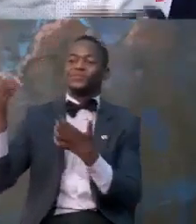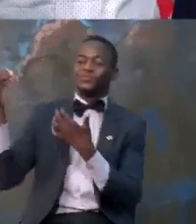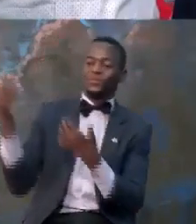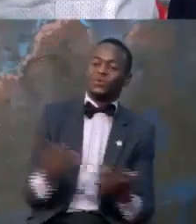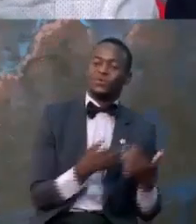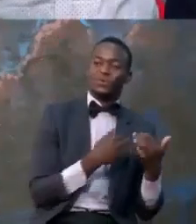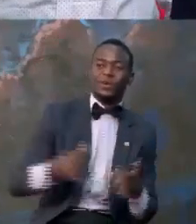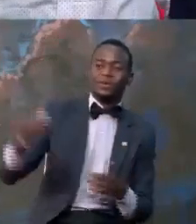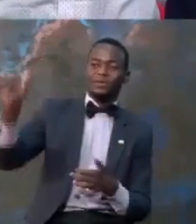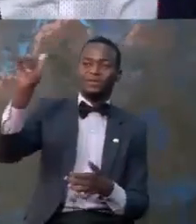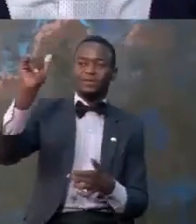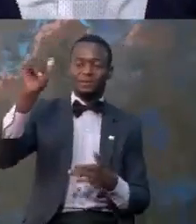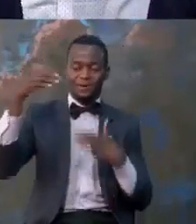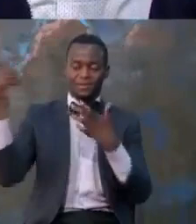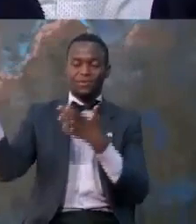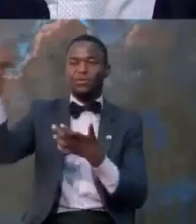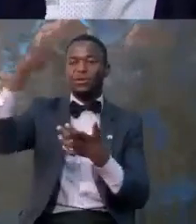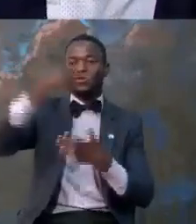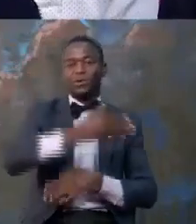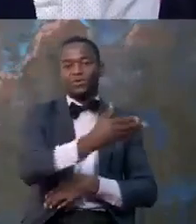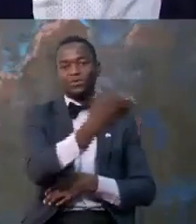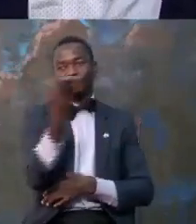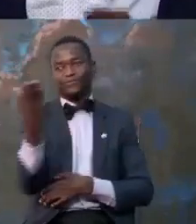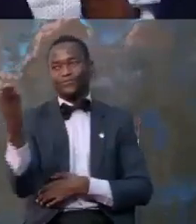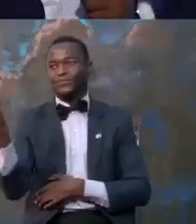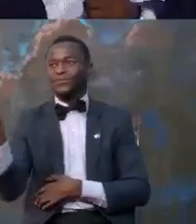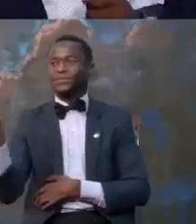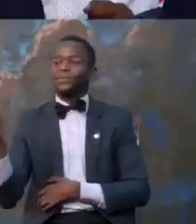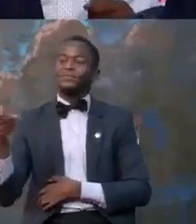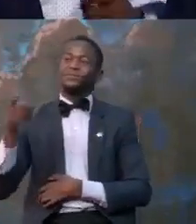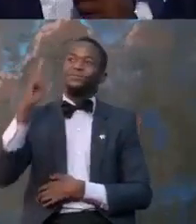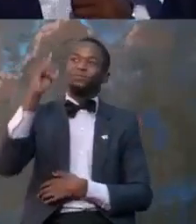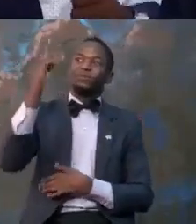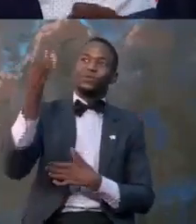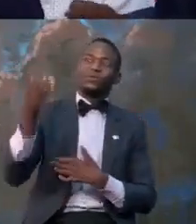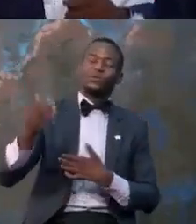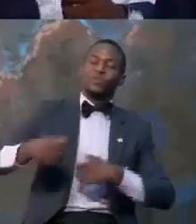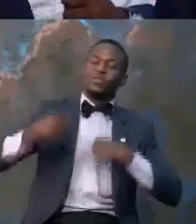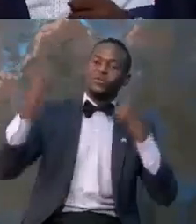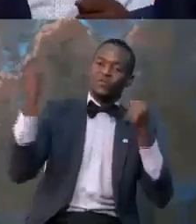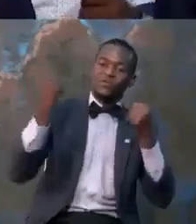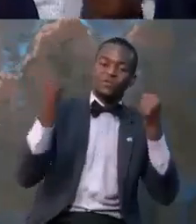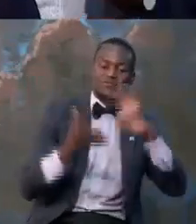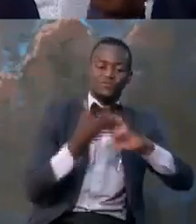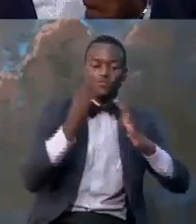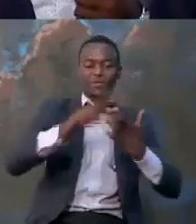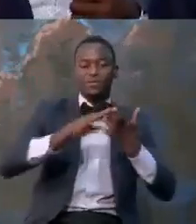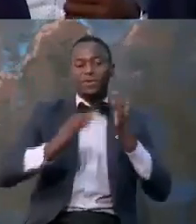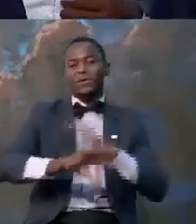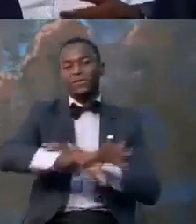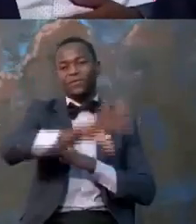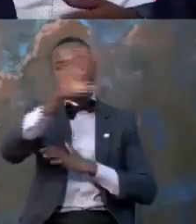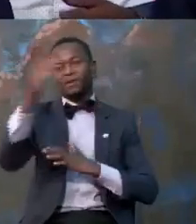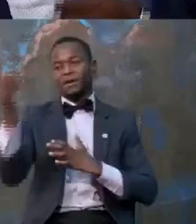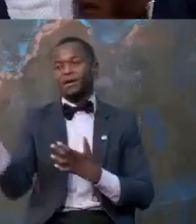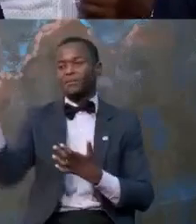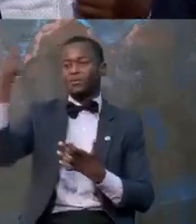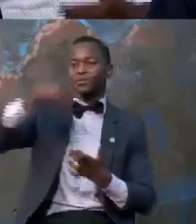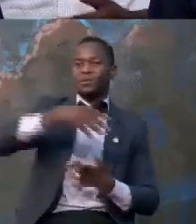Mtoto wa Yese amekuja kwetu, Mungu mwenye nguvu, Mungu wa vyote amekuja